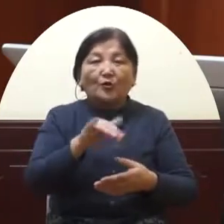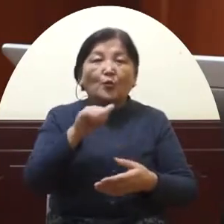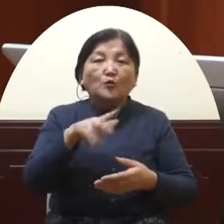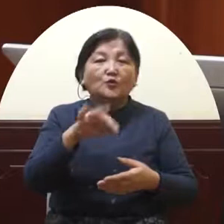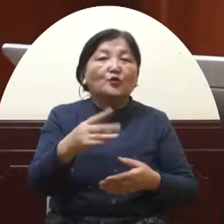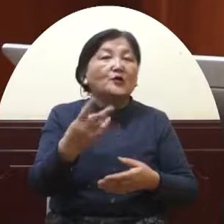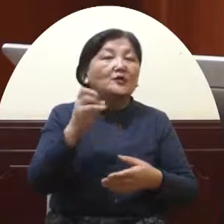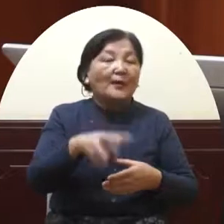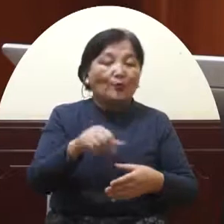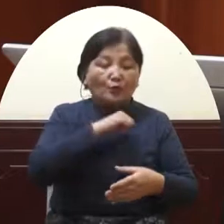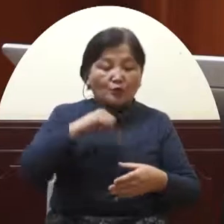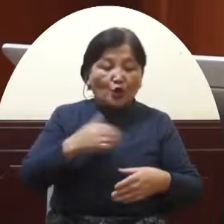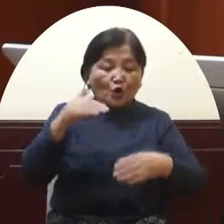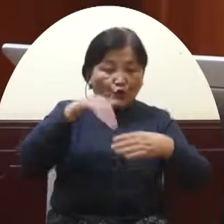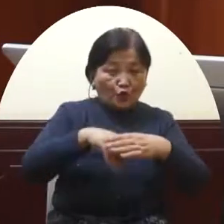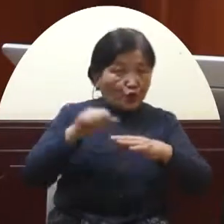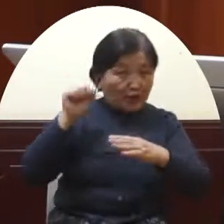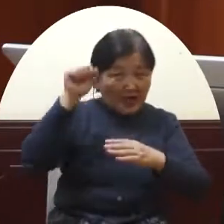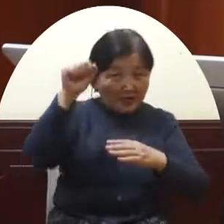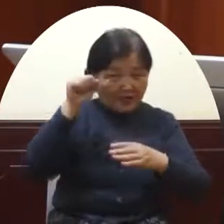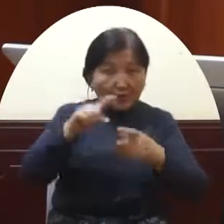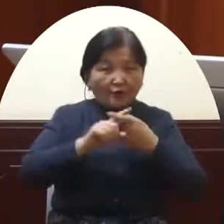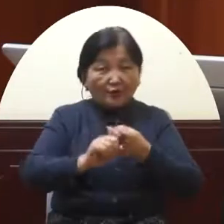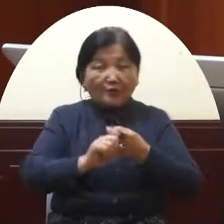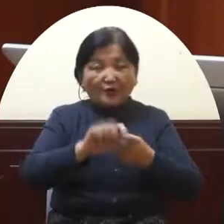бол бүлэглэлийн юм уу мөнгөний